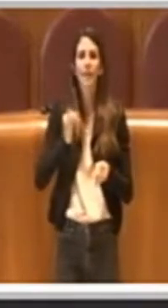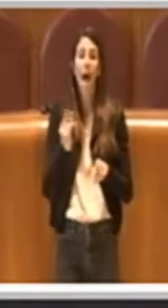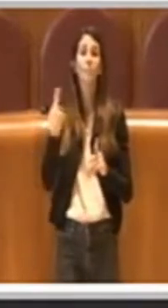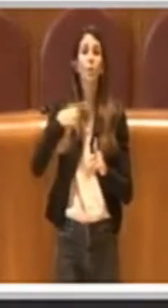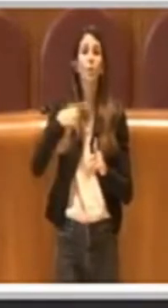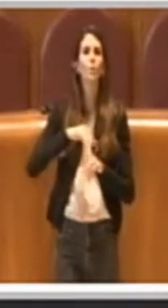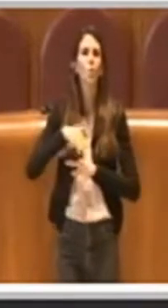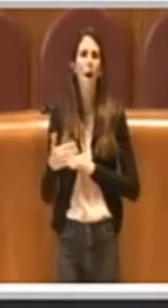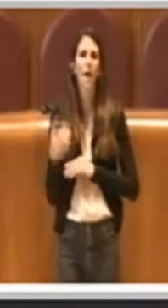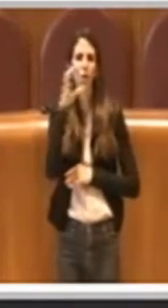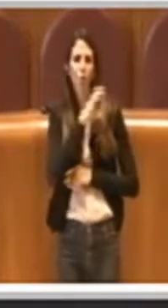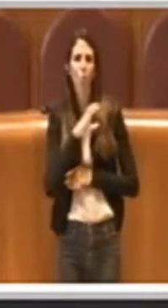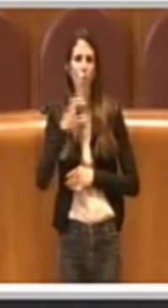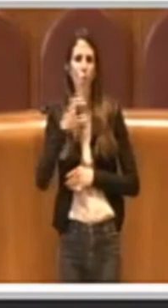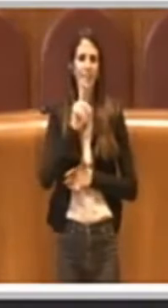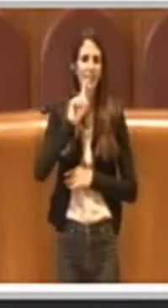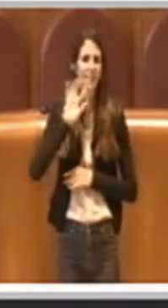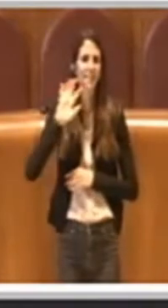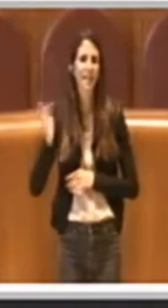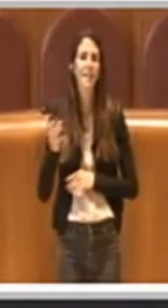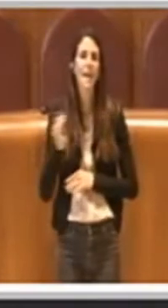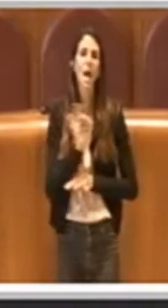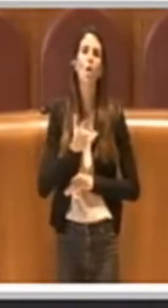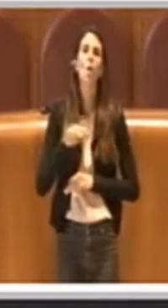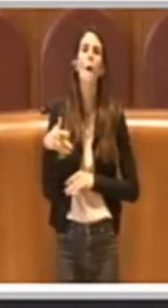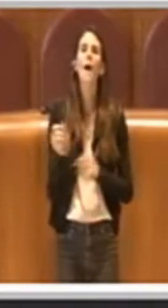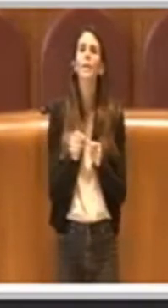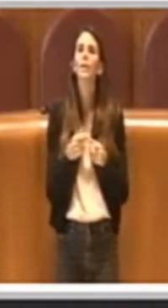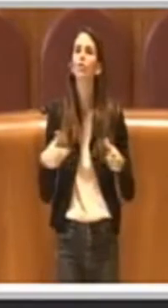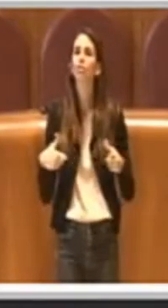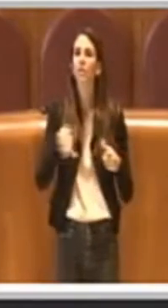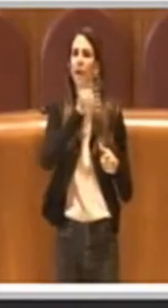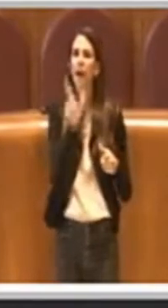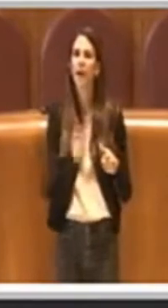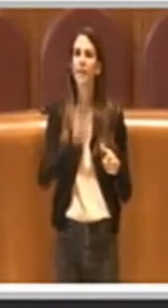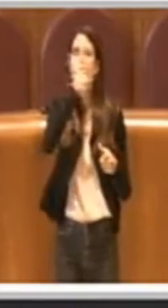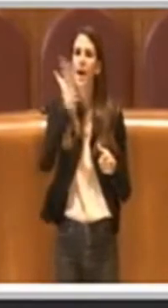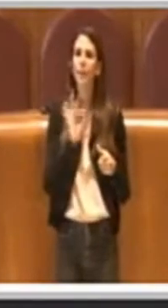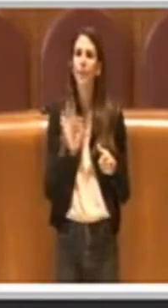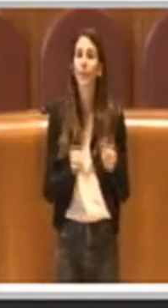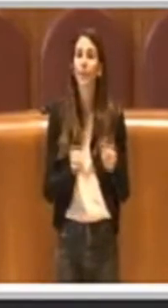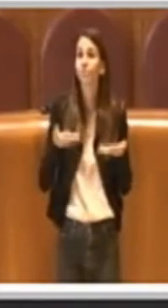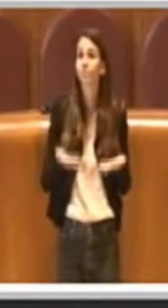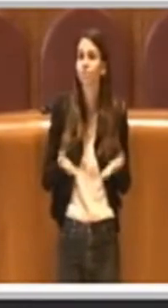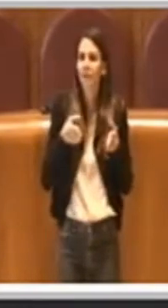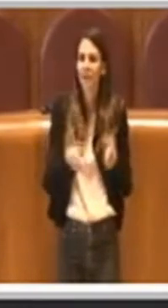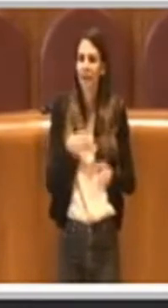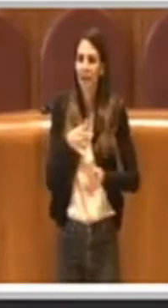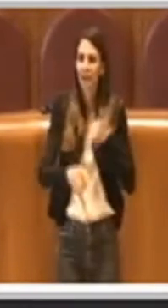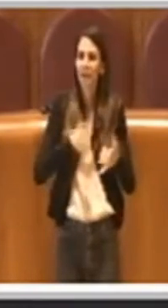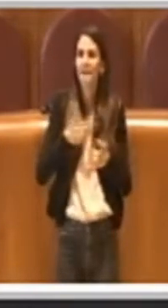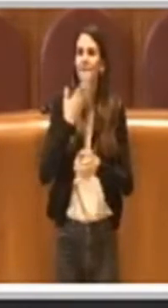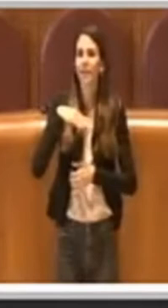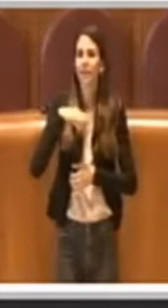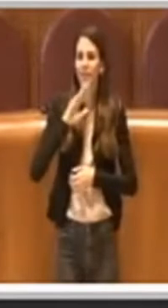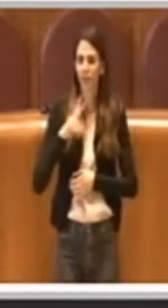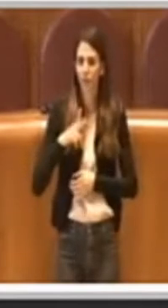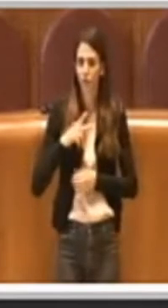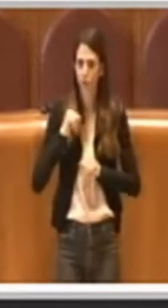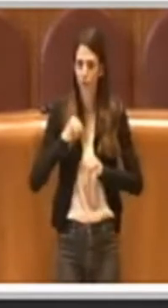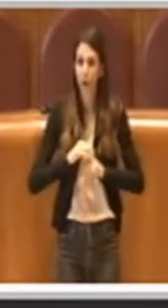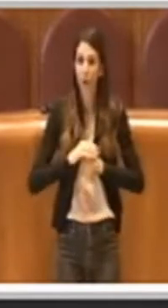stranieri altre città italiane quindi è comunque su ordine del giorno cerchiamo di mantenere viva l'attenzione su questo